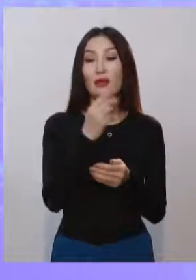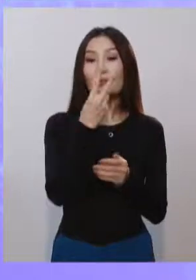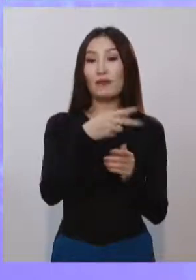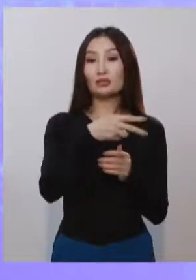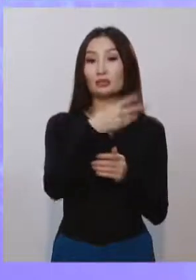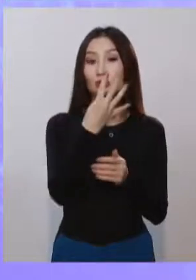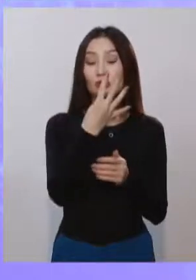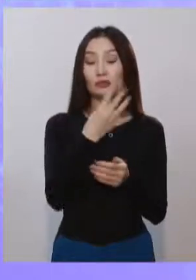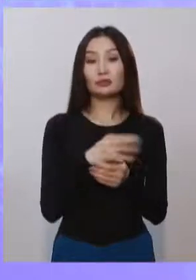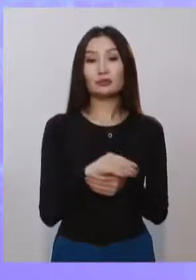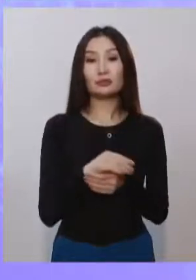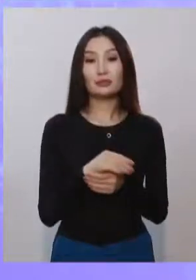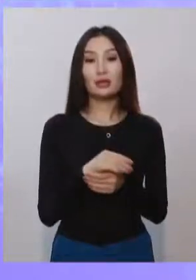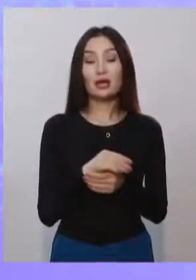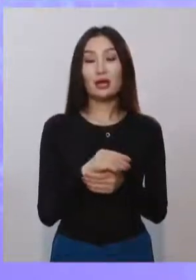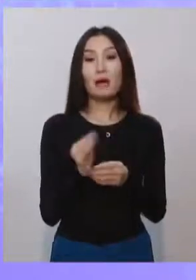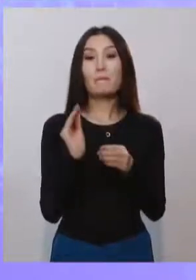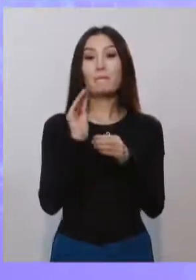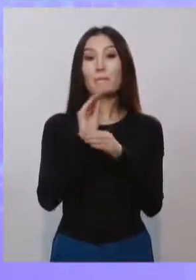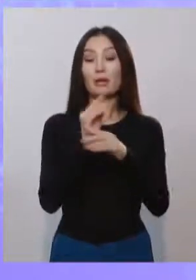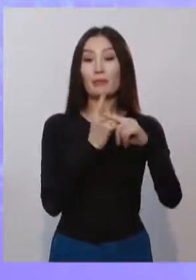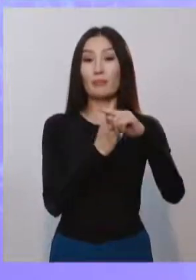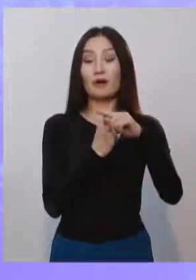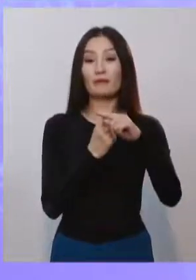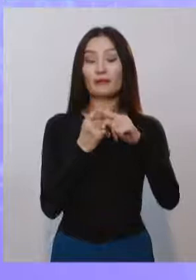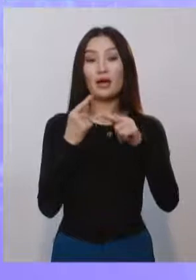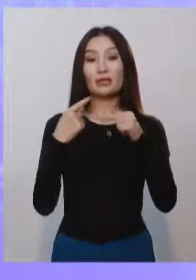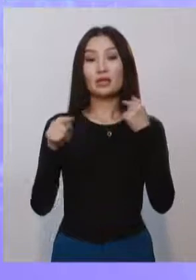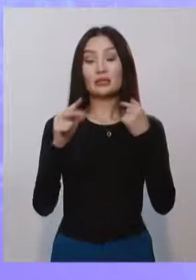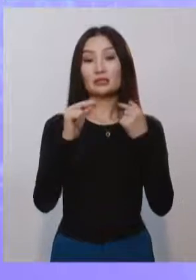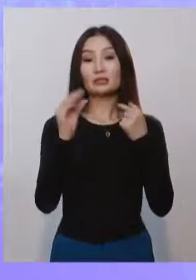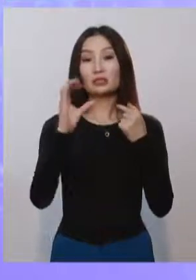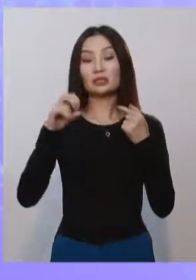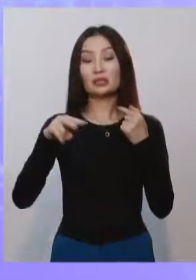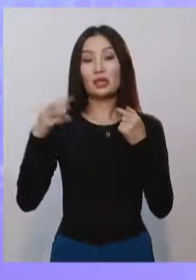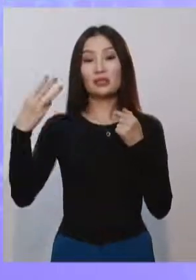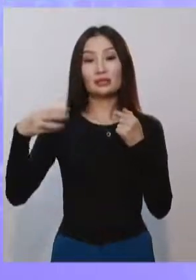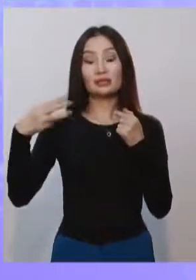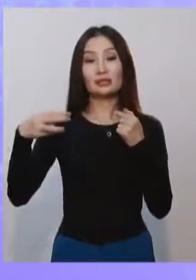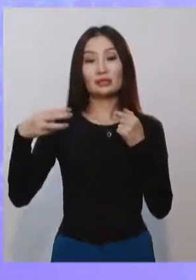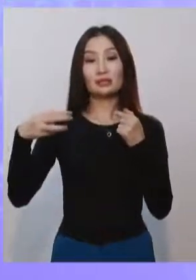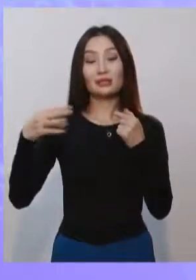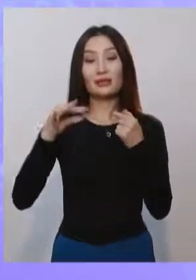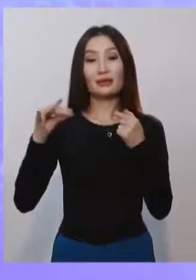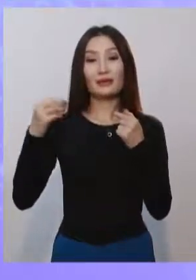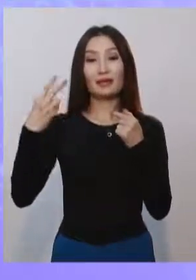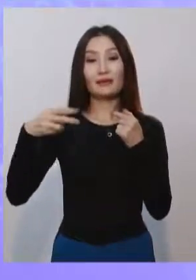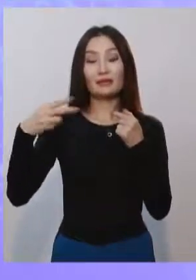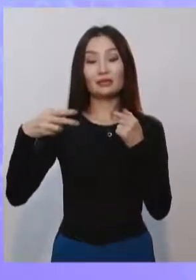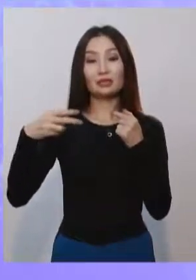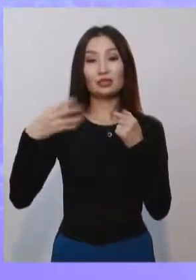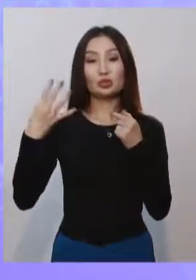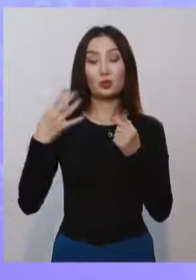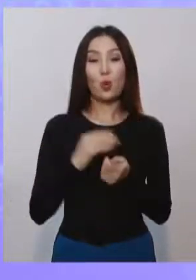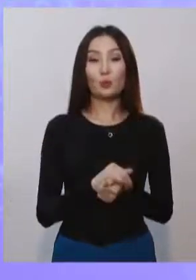24 прибавить разность чисел 30 и 24